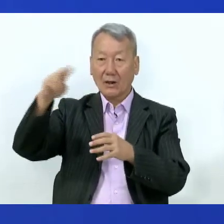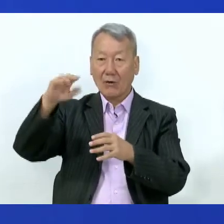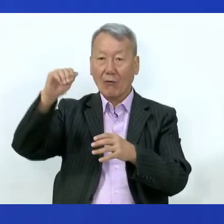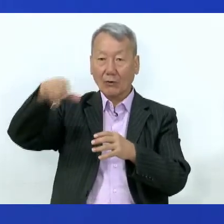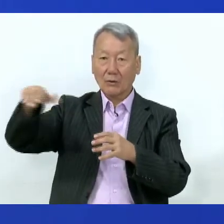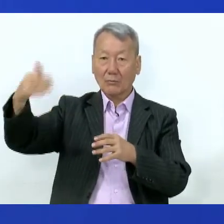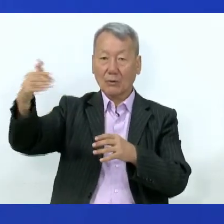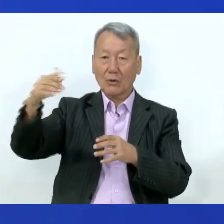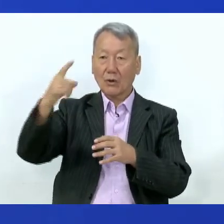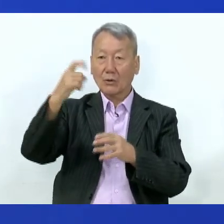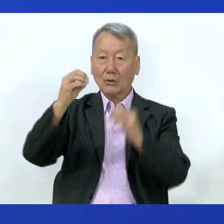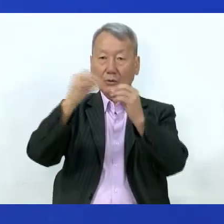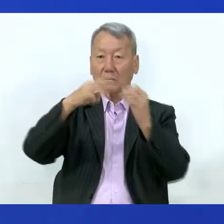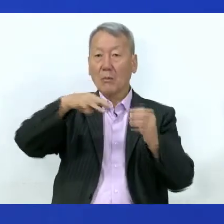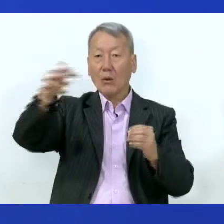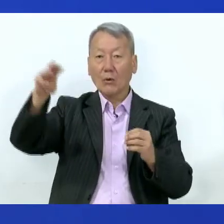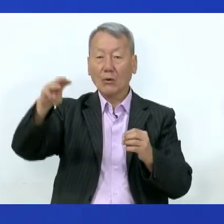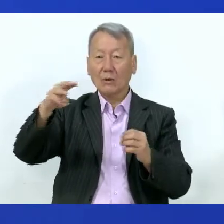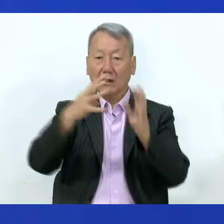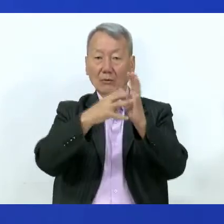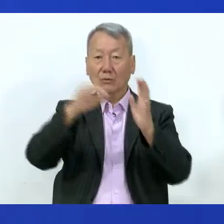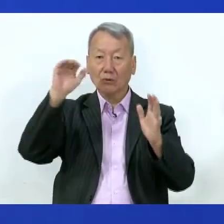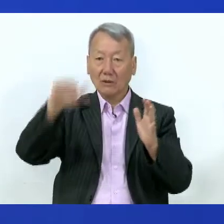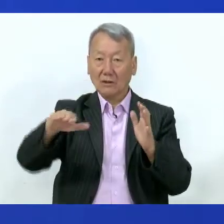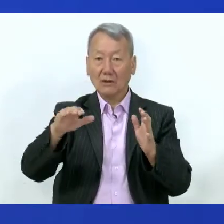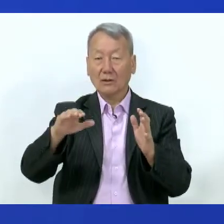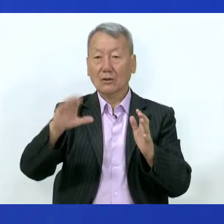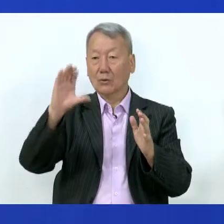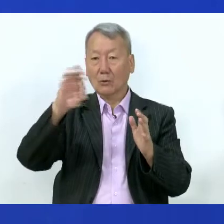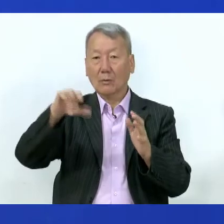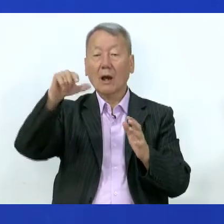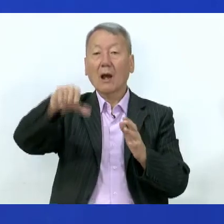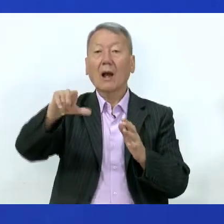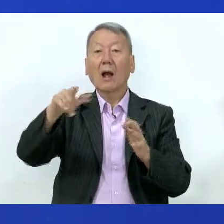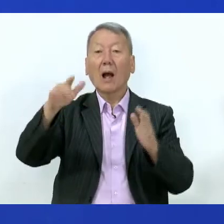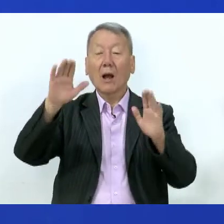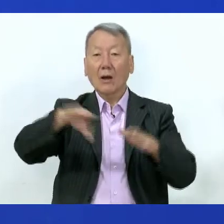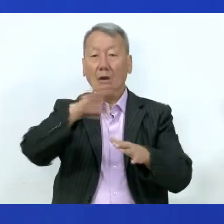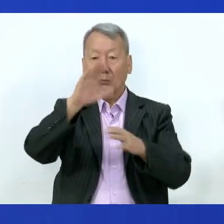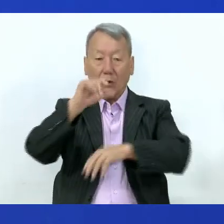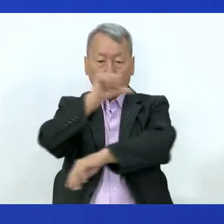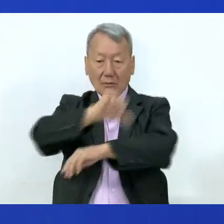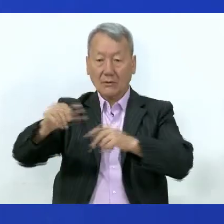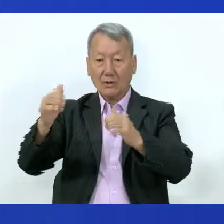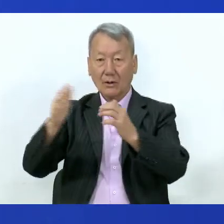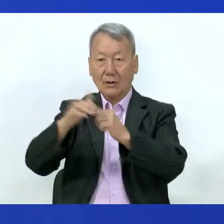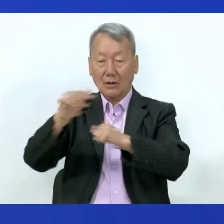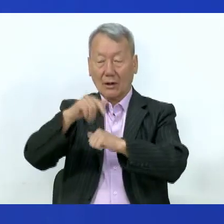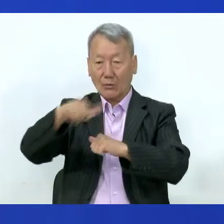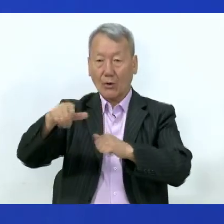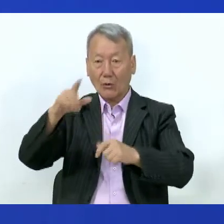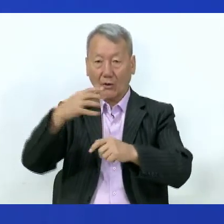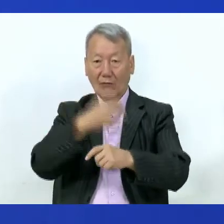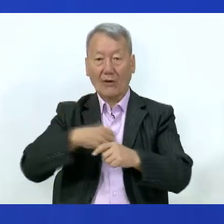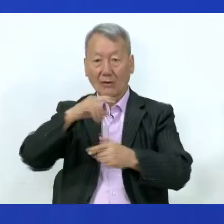және келқби! үміндегіз 3 жылыстыстты extendingтеді үміндегі